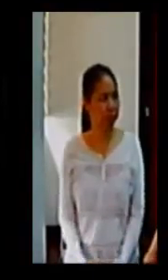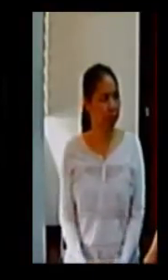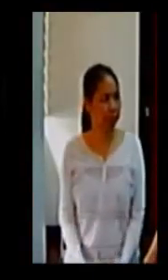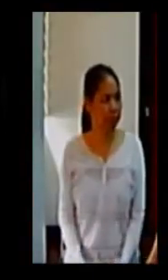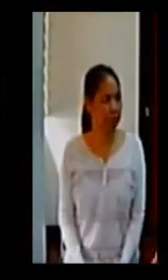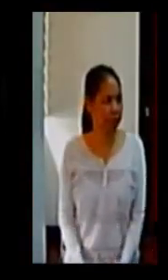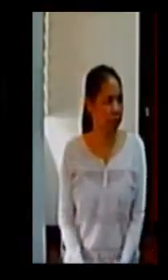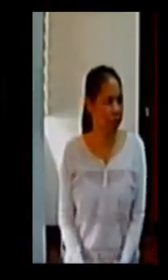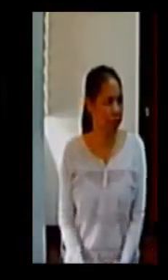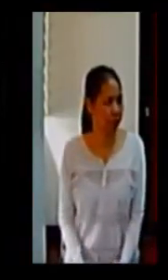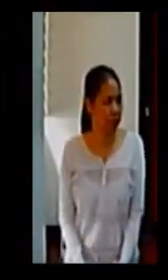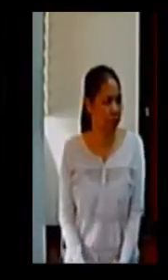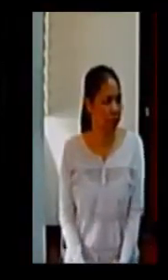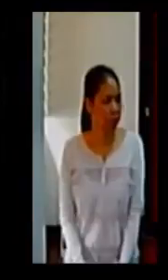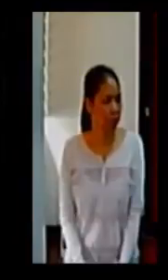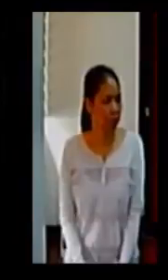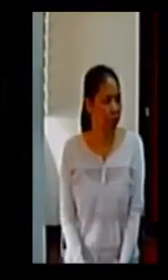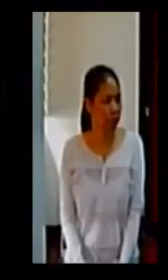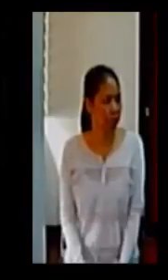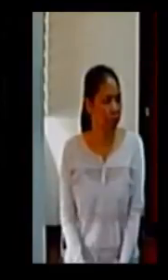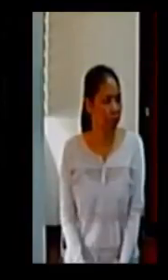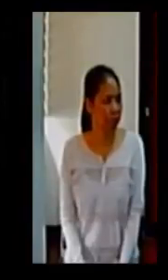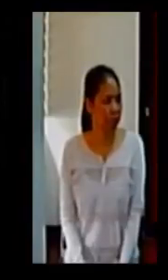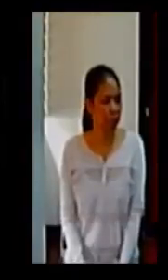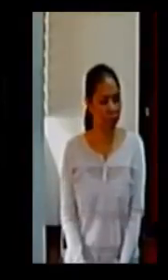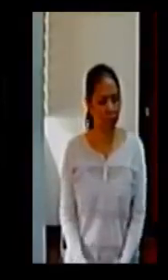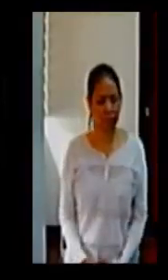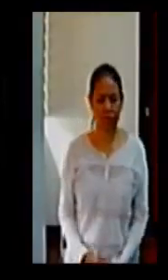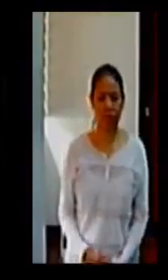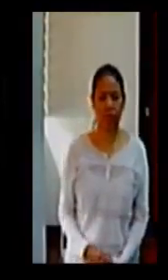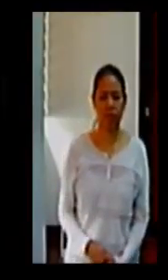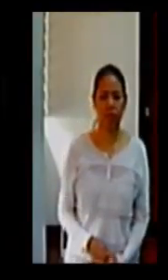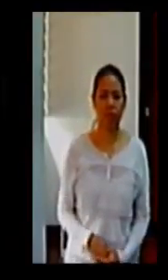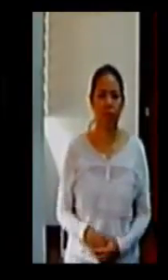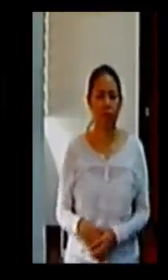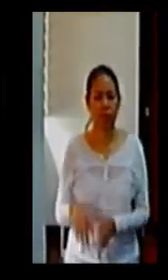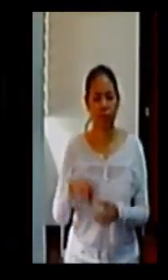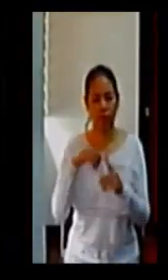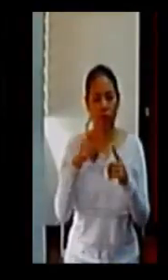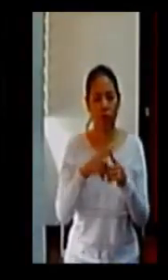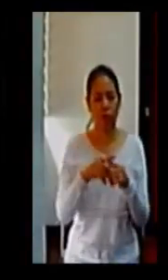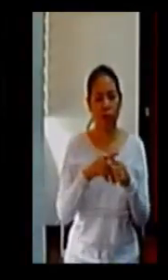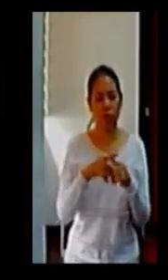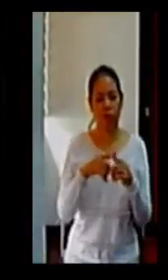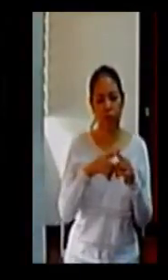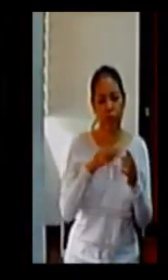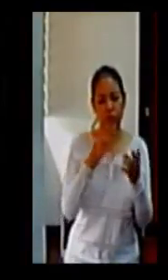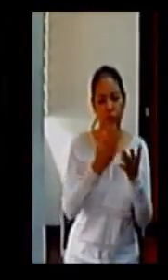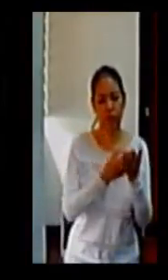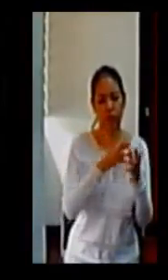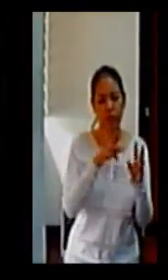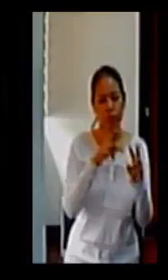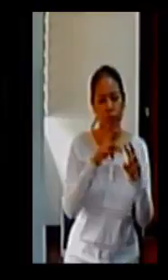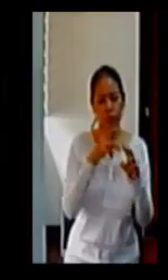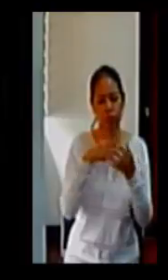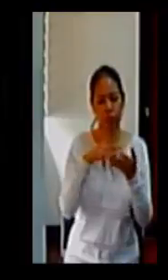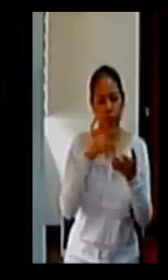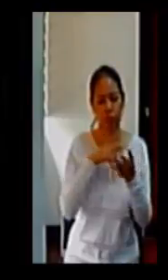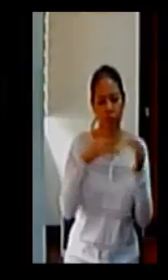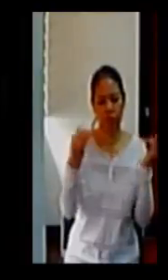pagi. Kamu. Ang nung inintroduce kasi sa amin ito, I have to make you understand